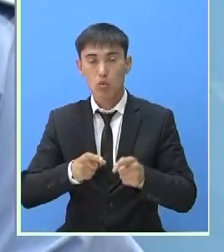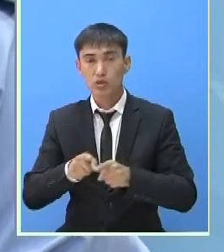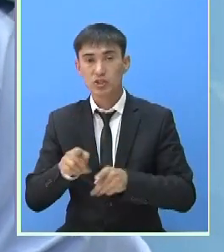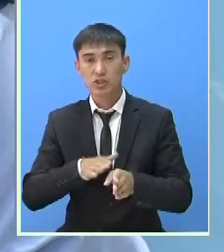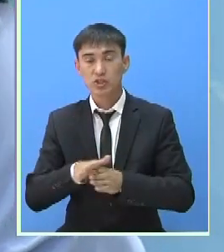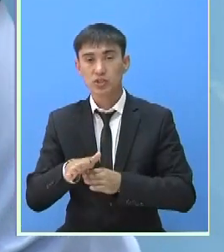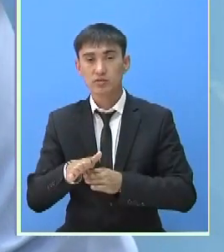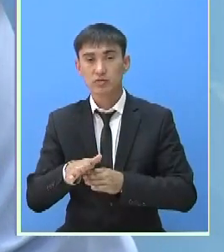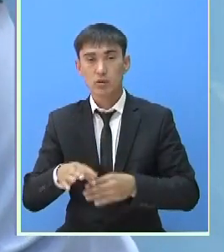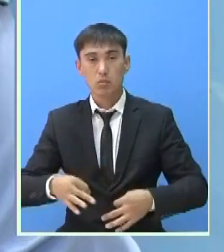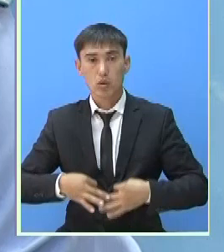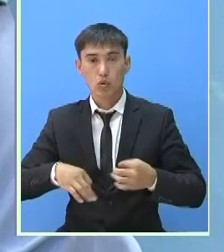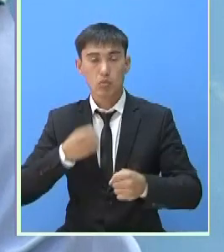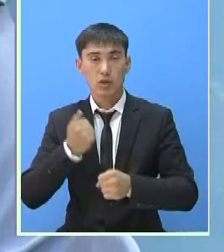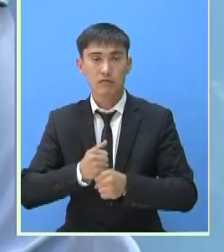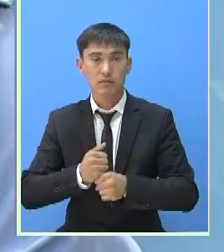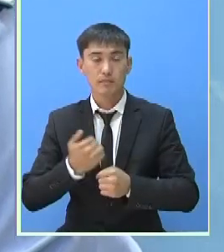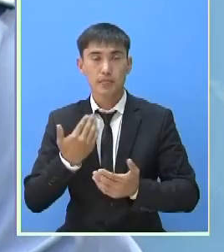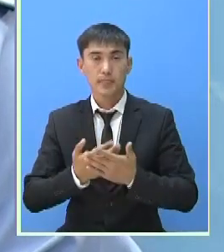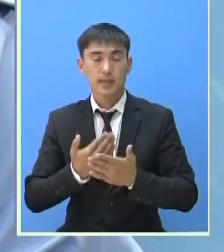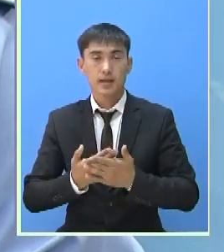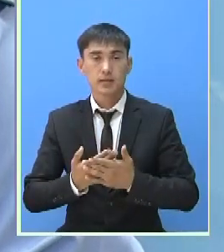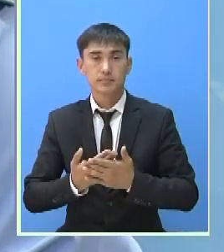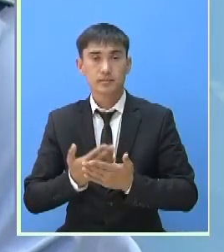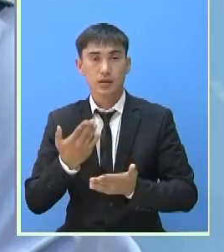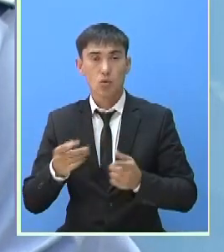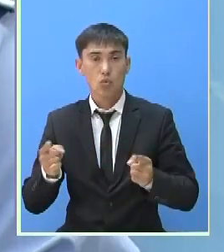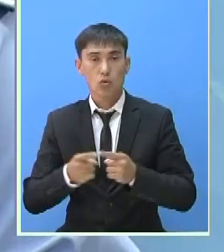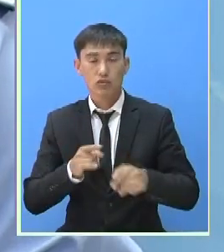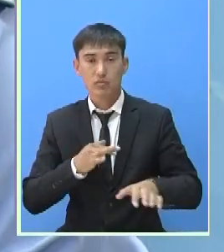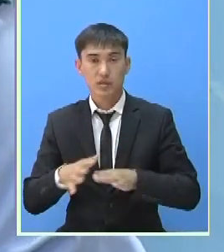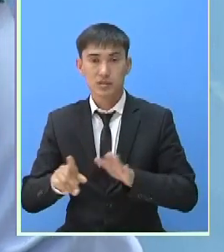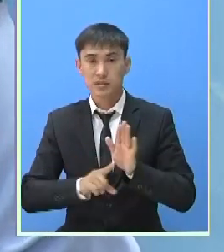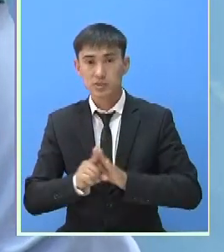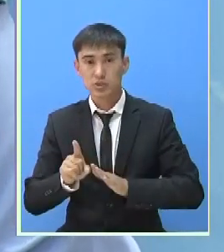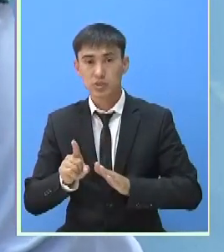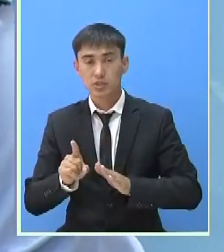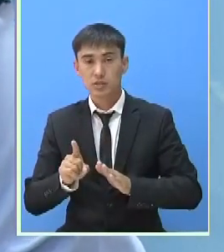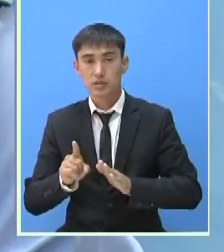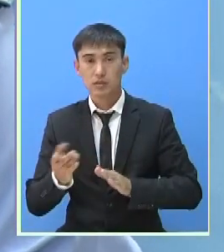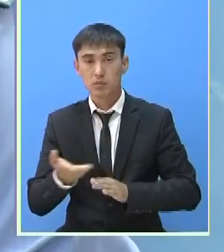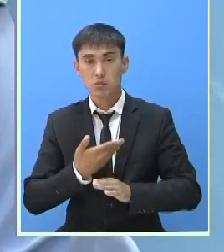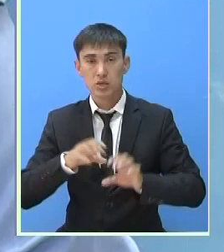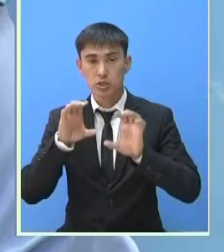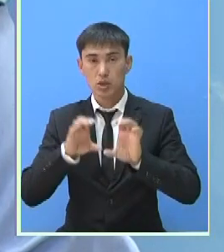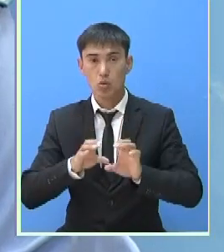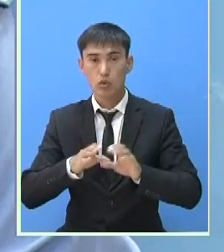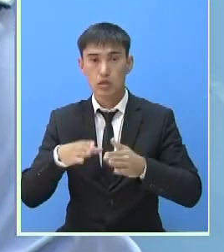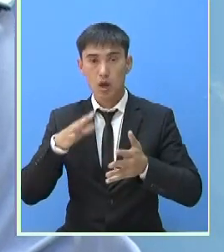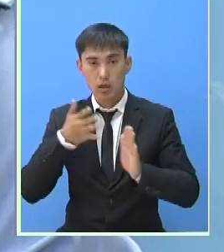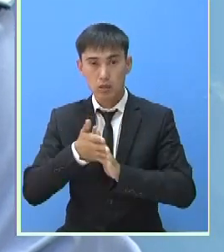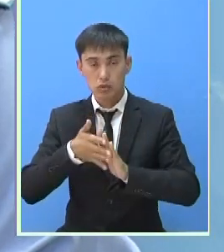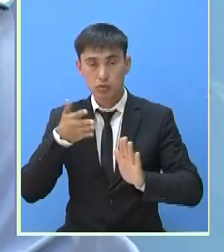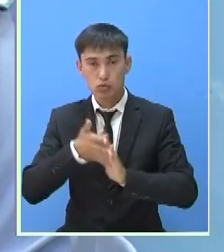чтобы невиновных людей, так скажем, чтобы не мы в уголовный процесс, мы законы все время анализируем,